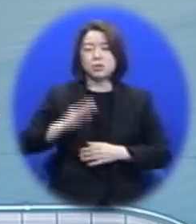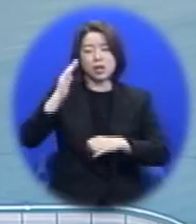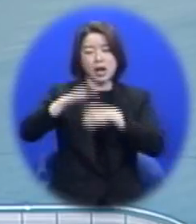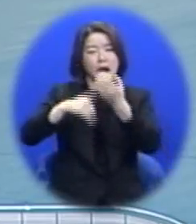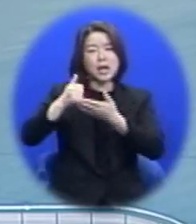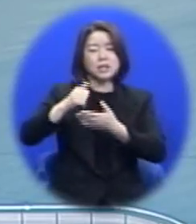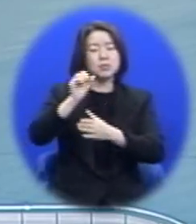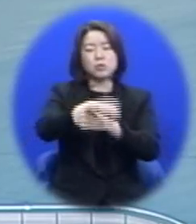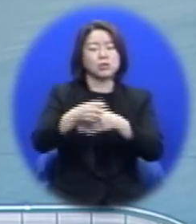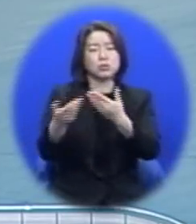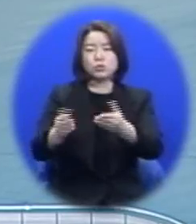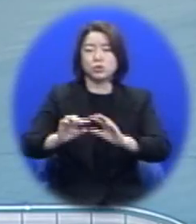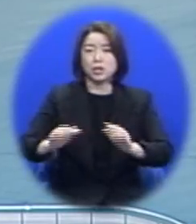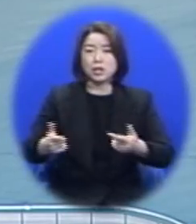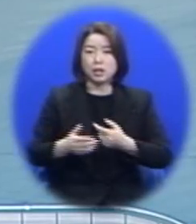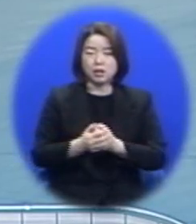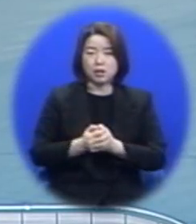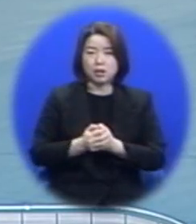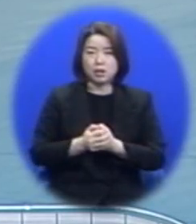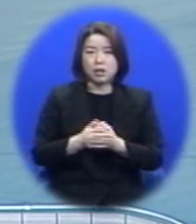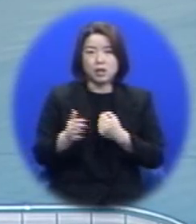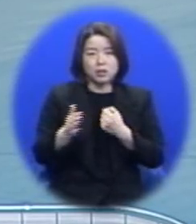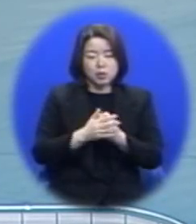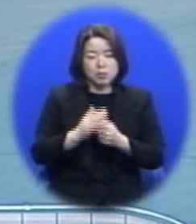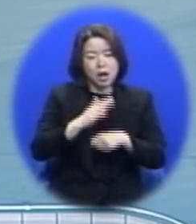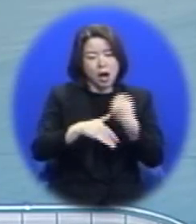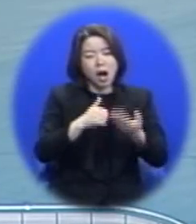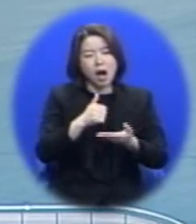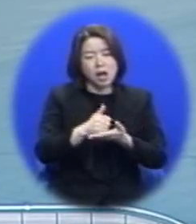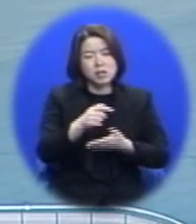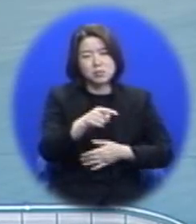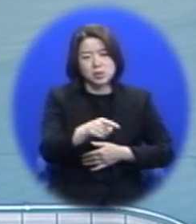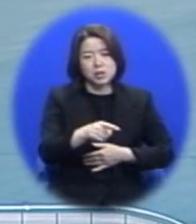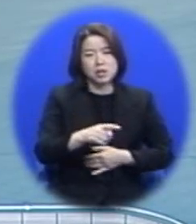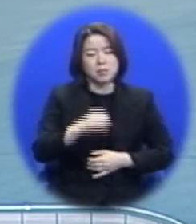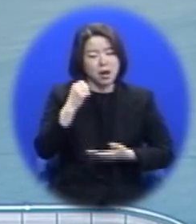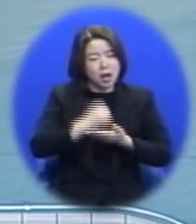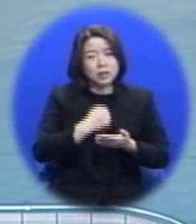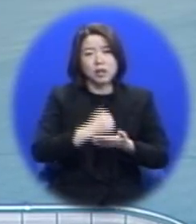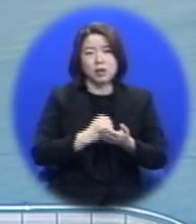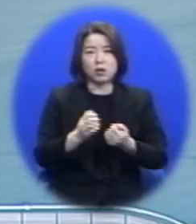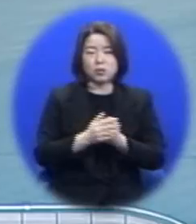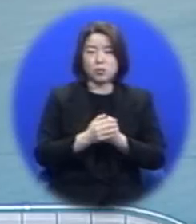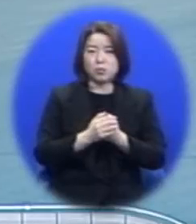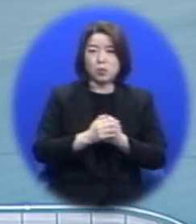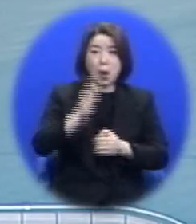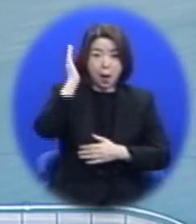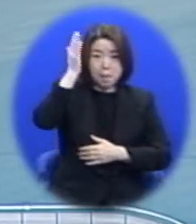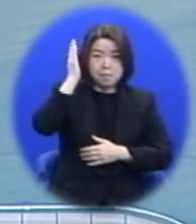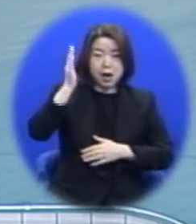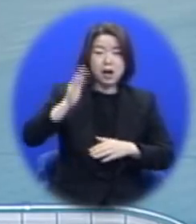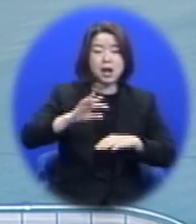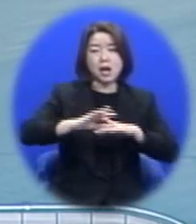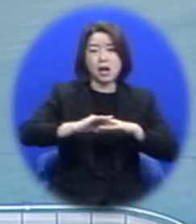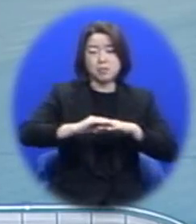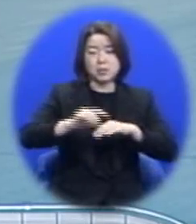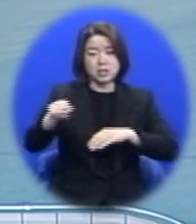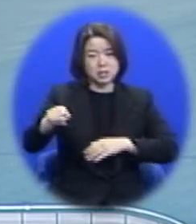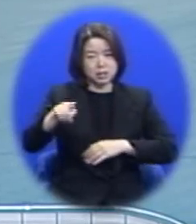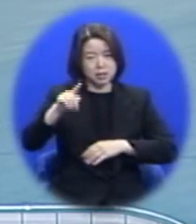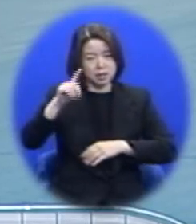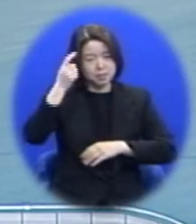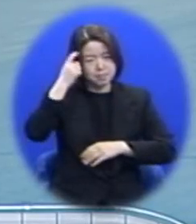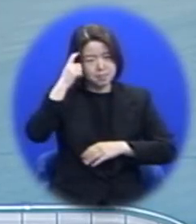너무너무 발람이 이 일로 인해서 안타까워하고 발락 왕도 안타까워하니까 발람이 꾀를